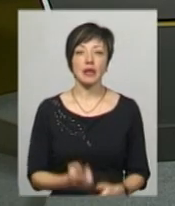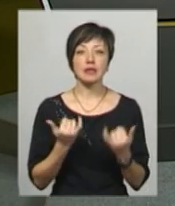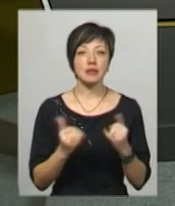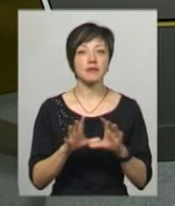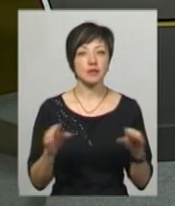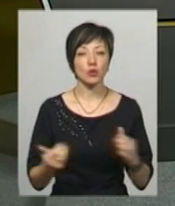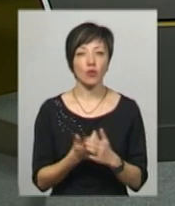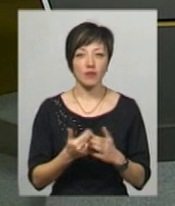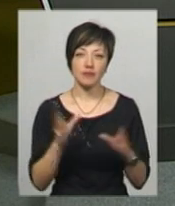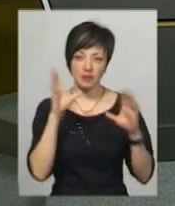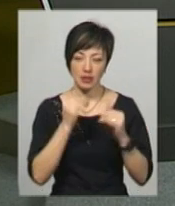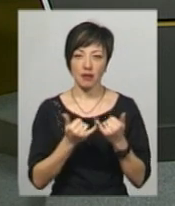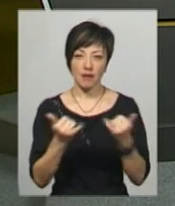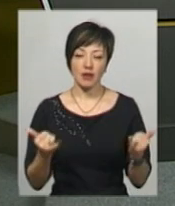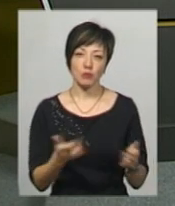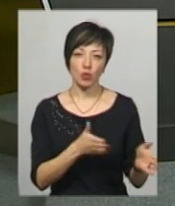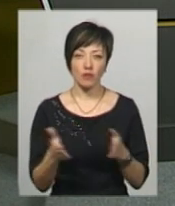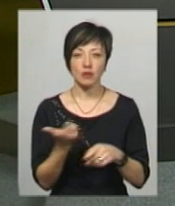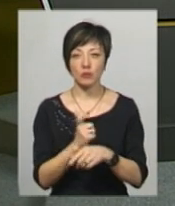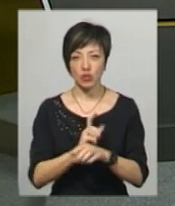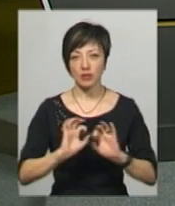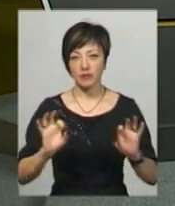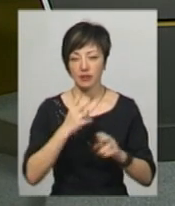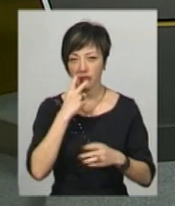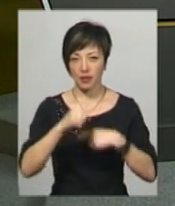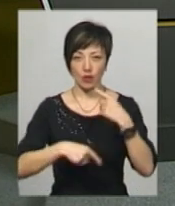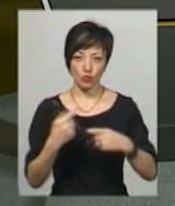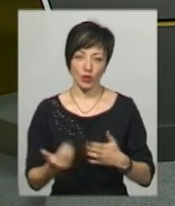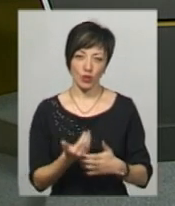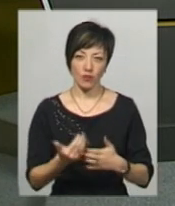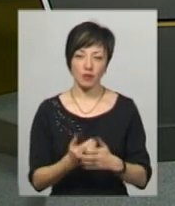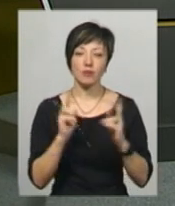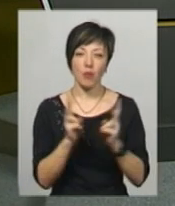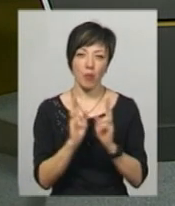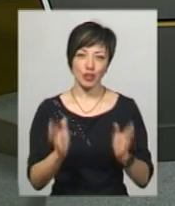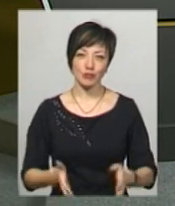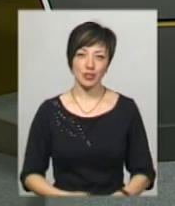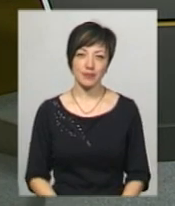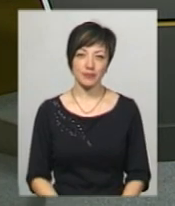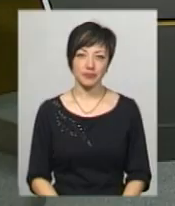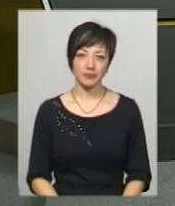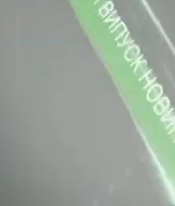Наразі це всі новини, які ми встигли для вас підготувати. Більше інформації дивіться у наступних випусках. Побачимось!